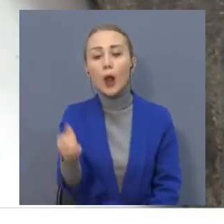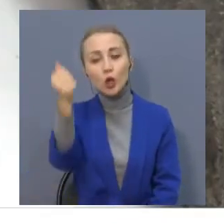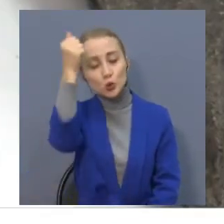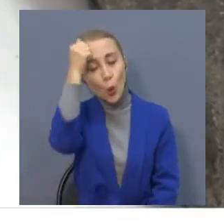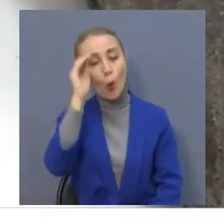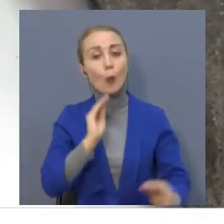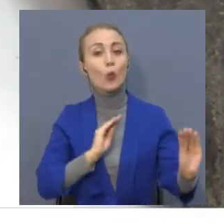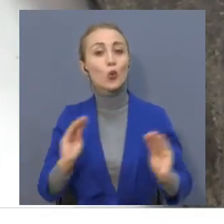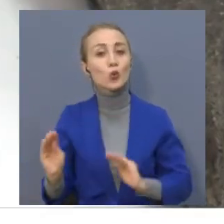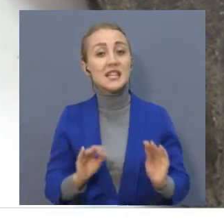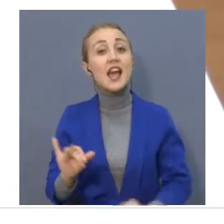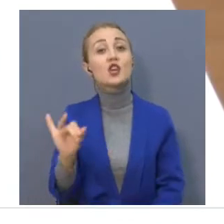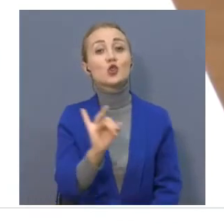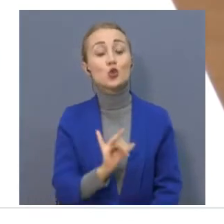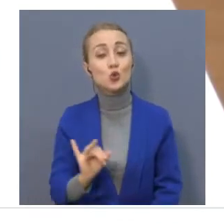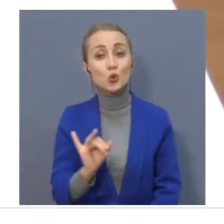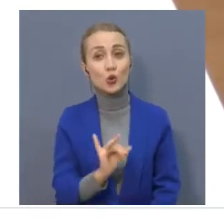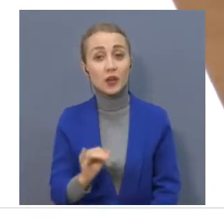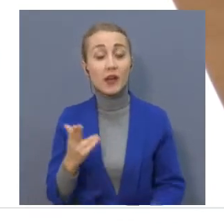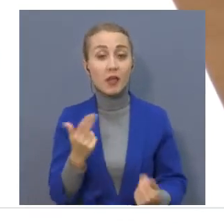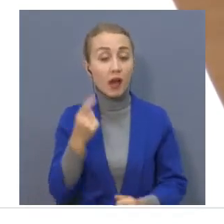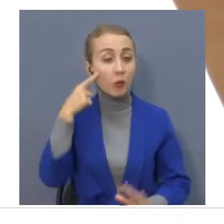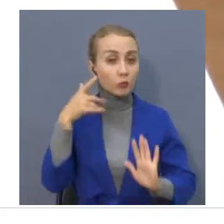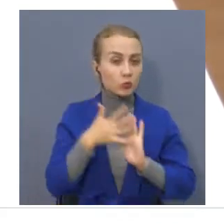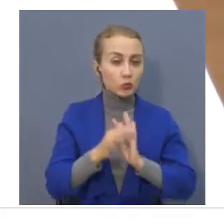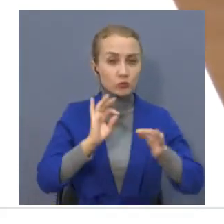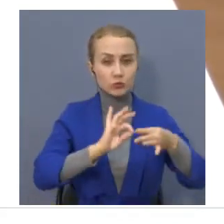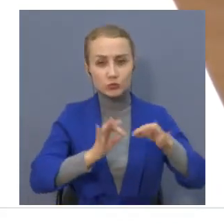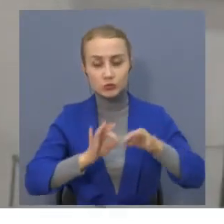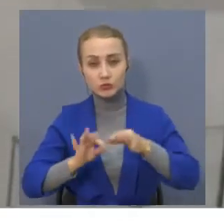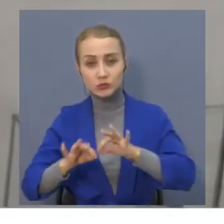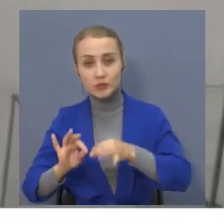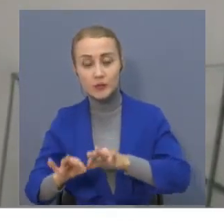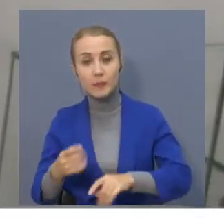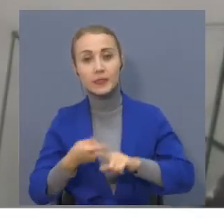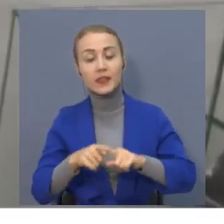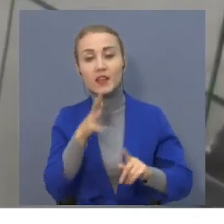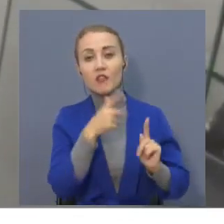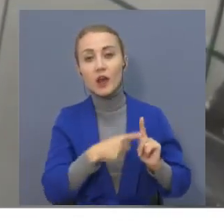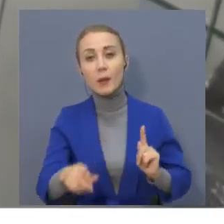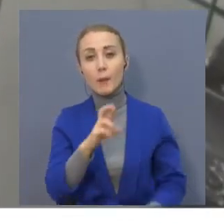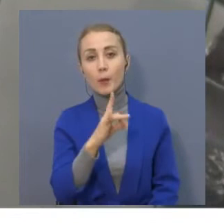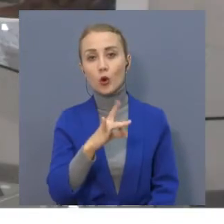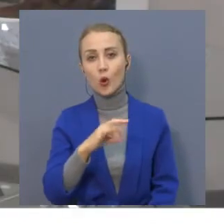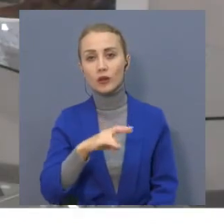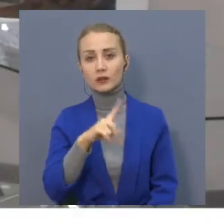ішінде қоладан жасалған әшекей бұйымдар, қыш ыдыстар, жалпы саны 35 жәдігер бар.